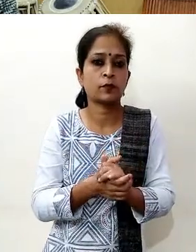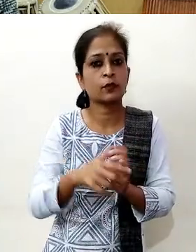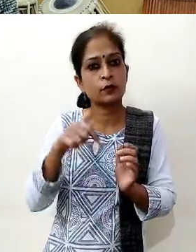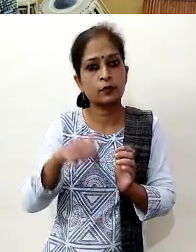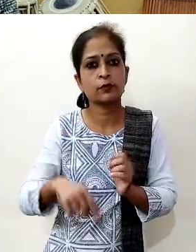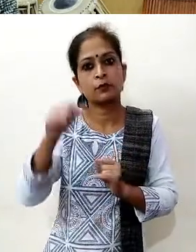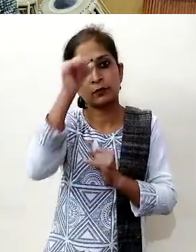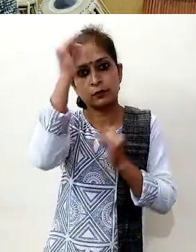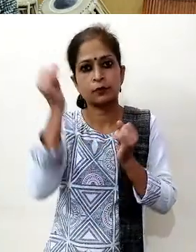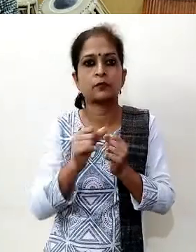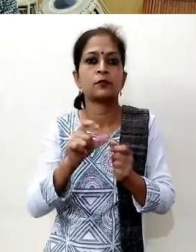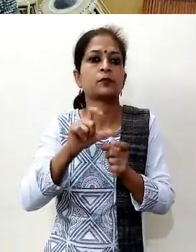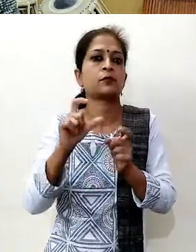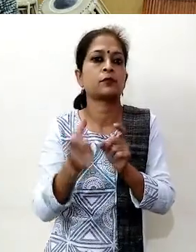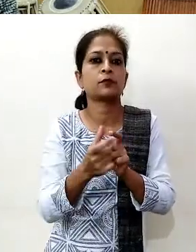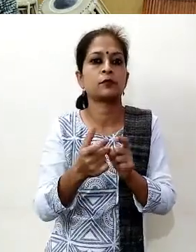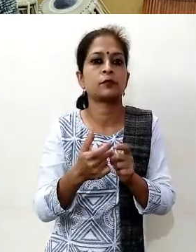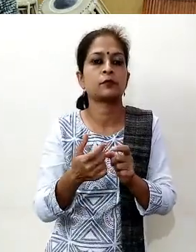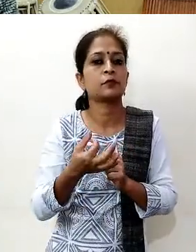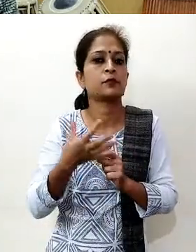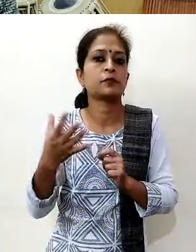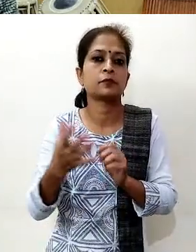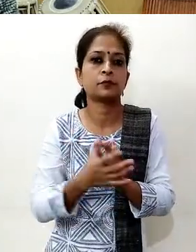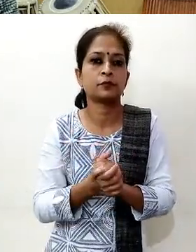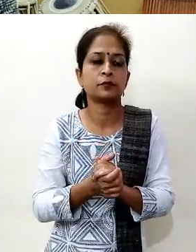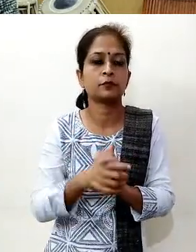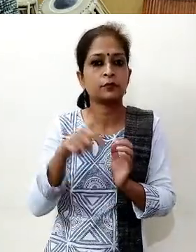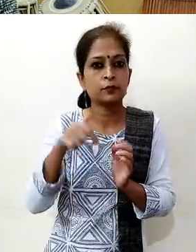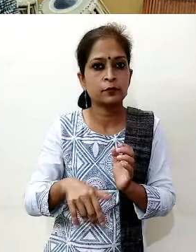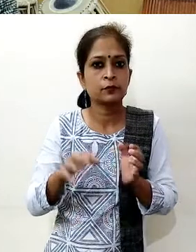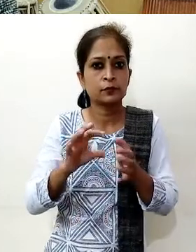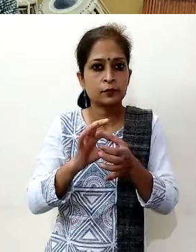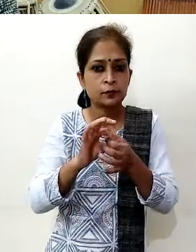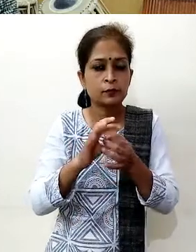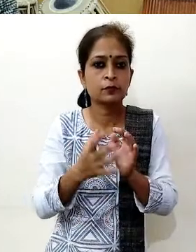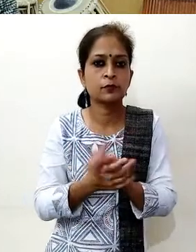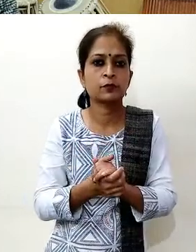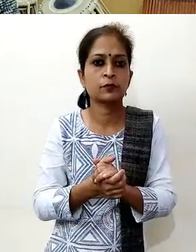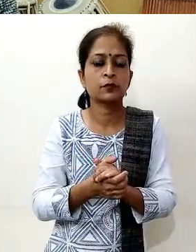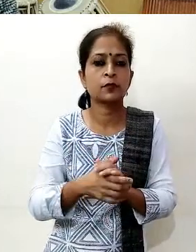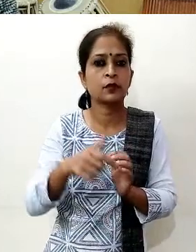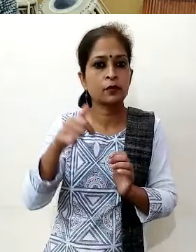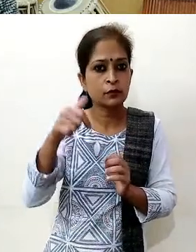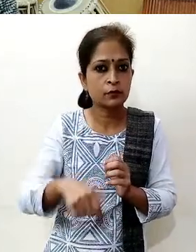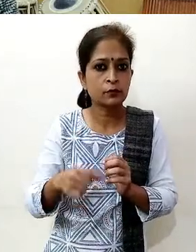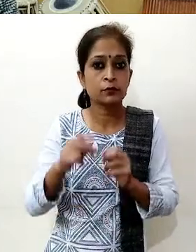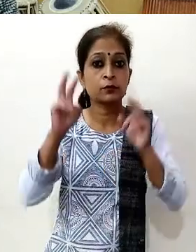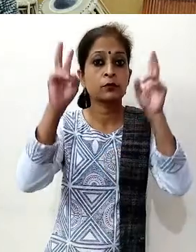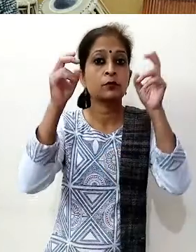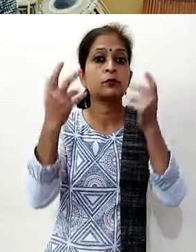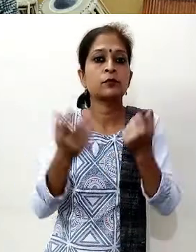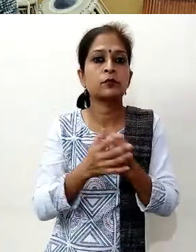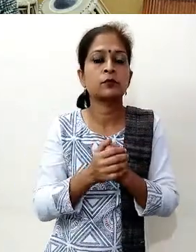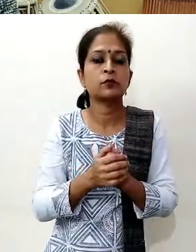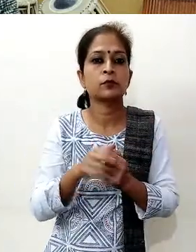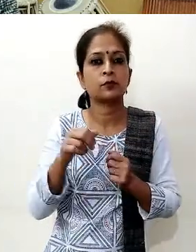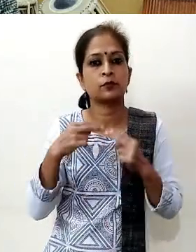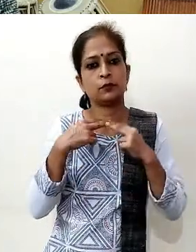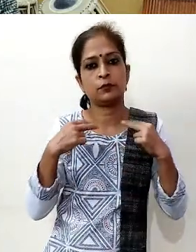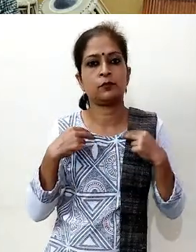हमारी खासियत। इसी के संदर्भ में बात करते हुए आज हम बात करेंगे कानून व्यवस्था